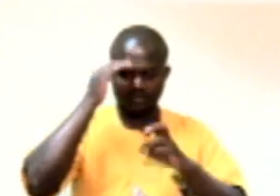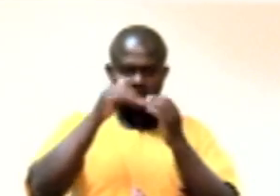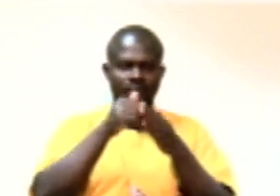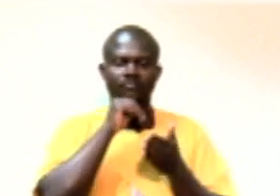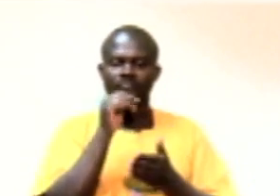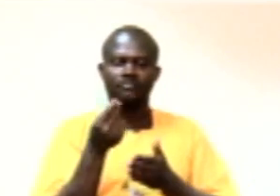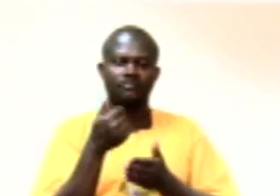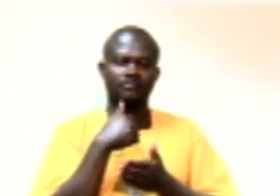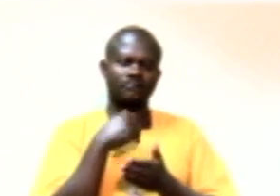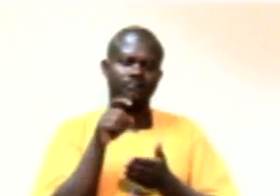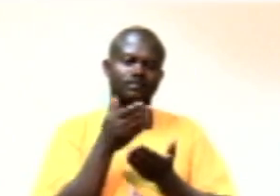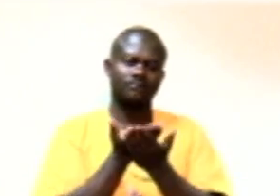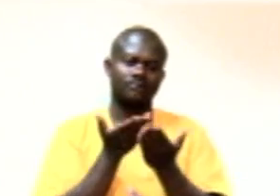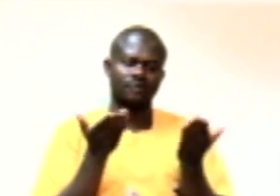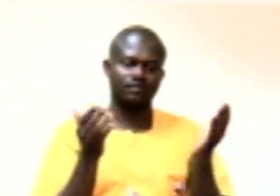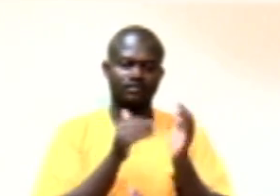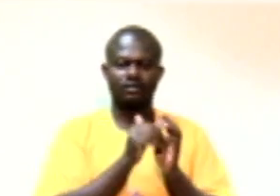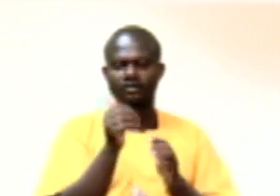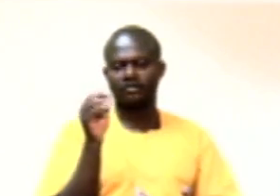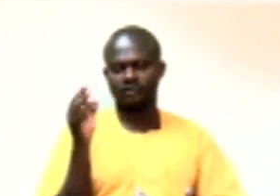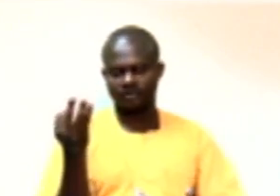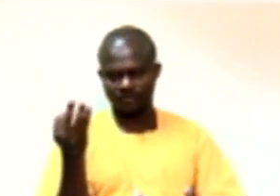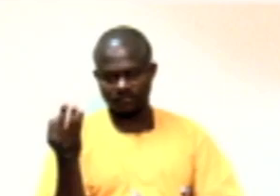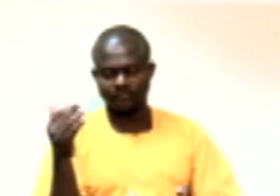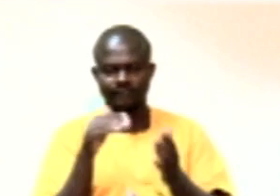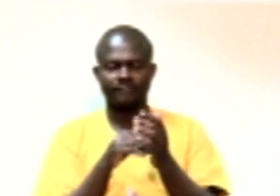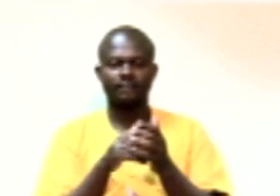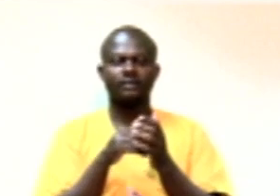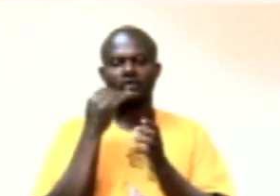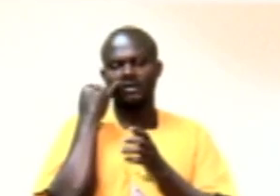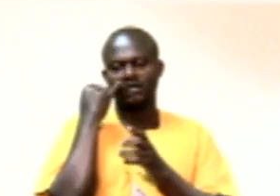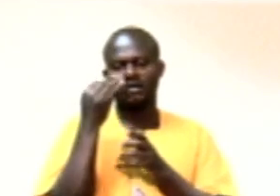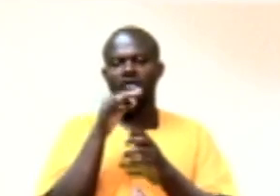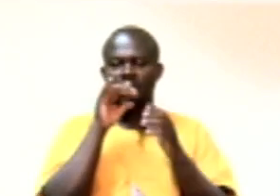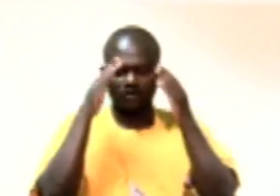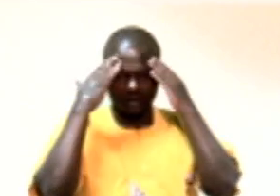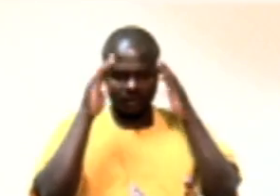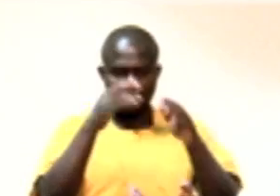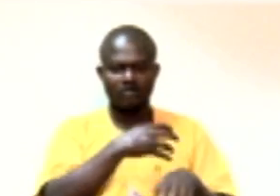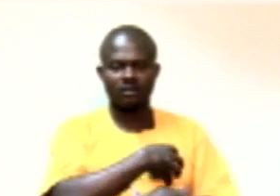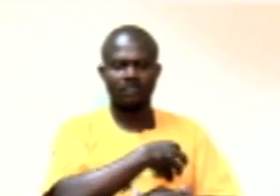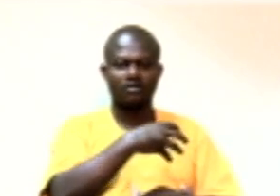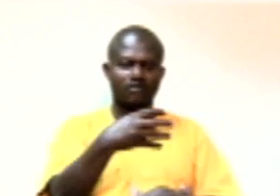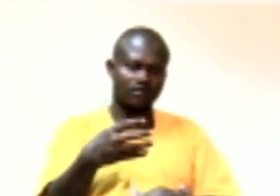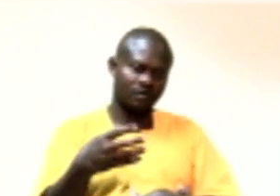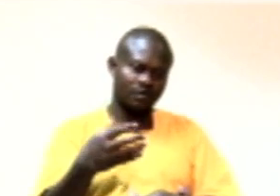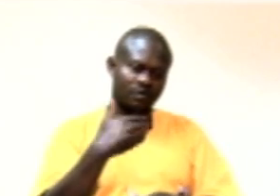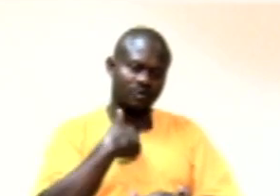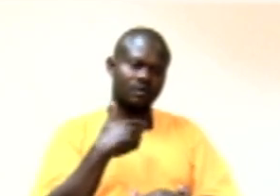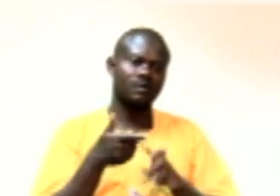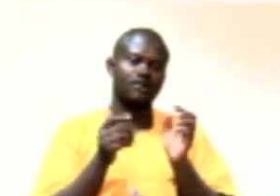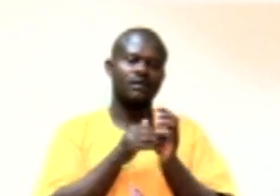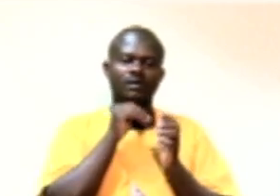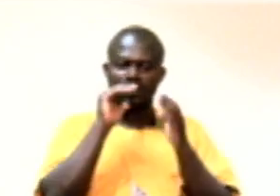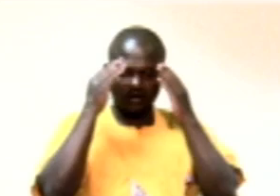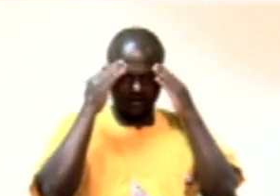dufite tugomba kuyaka. Icya gatatu mu by'ukuri ni uko nanone iyo utazi umutungo ufite, ntunamenya